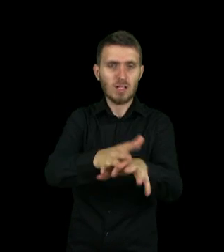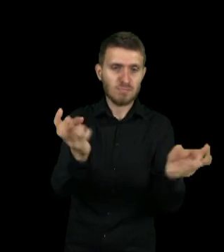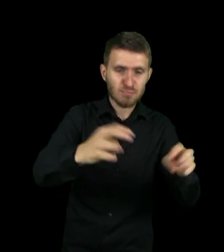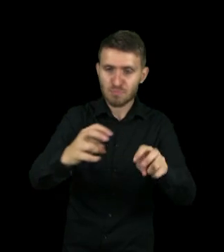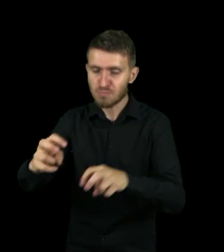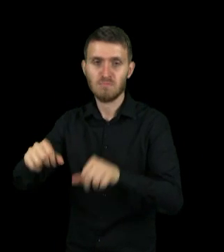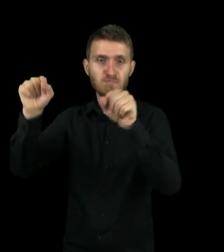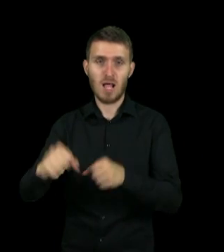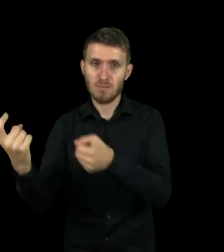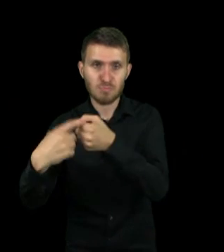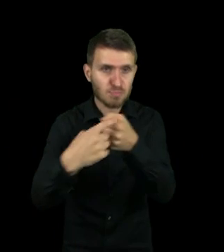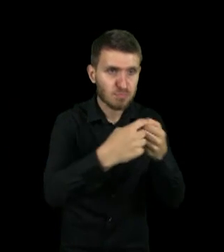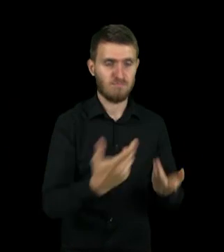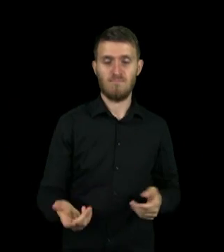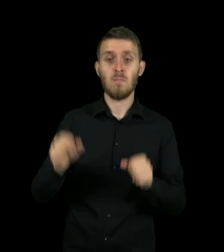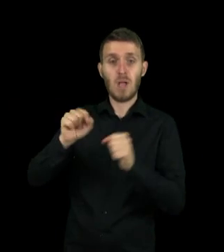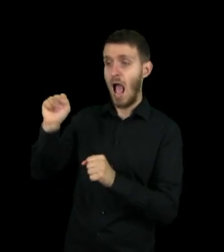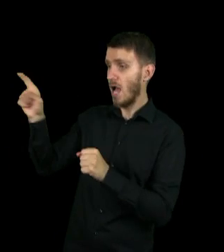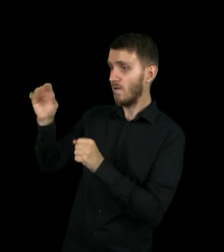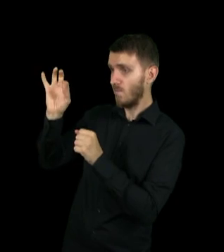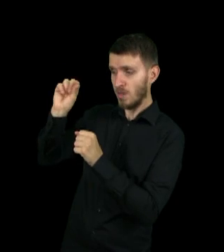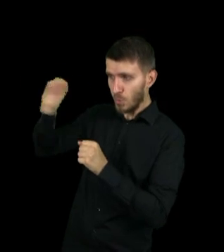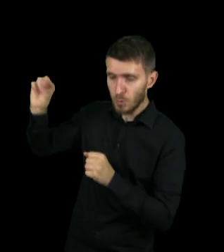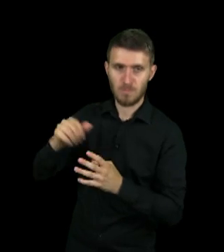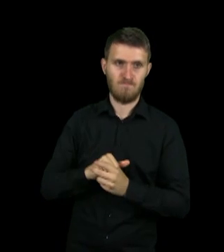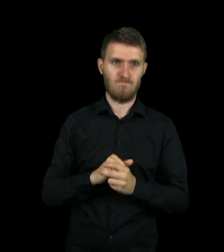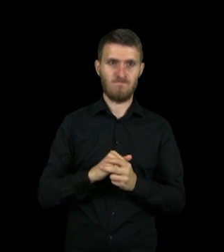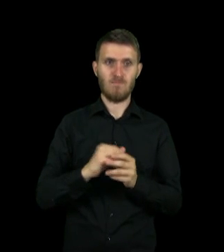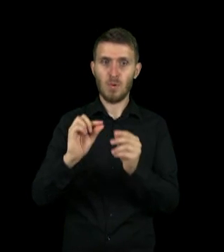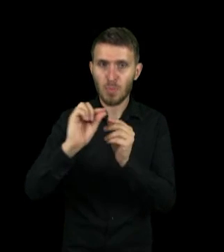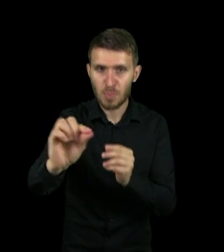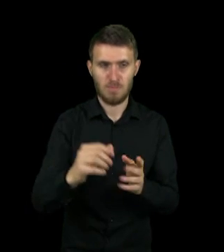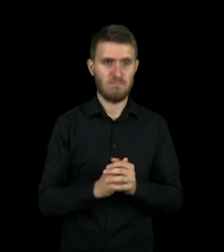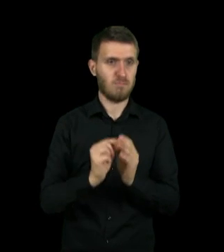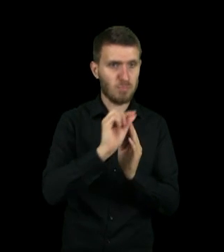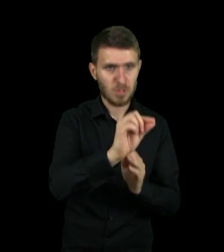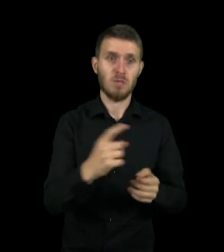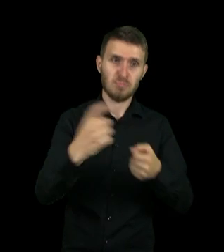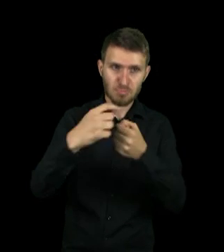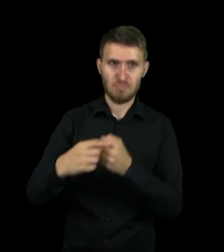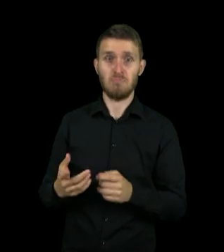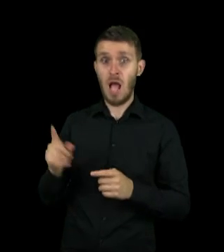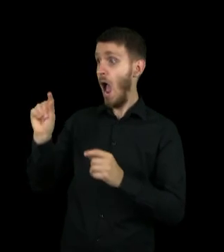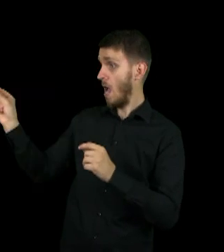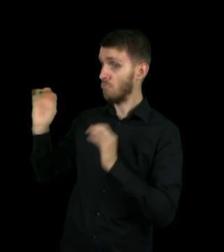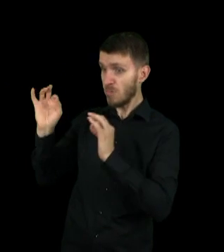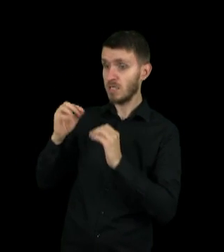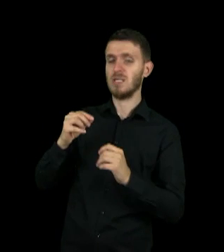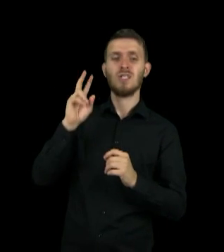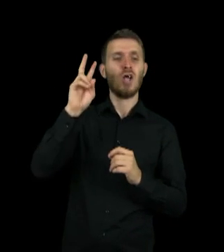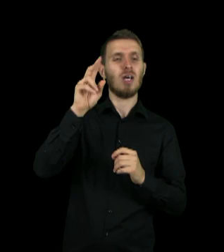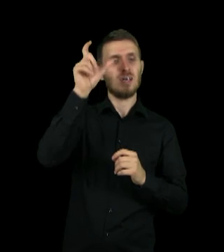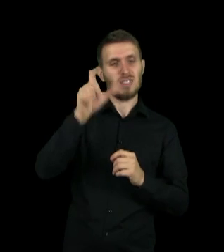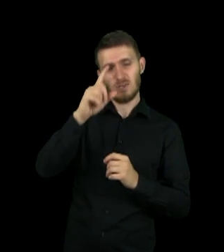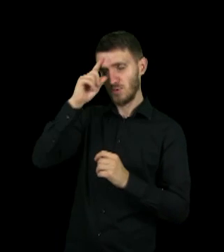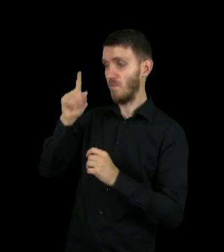dyskontowej detalisty niezwiązanej ze stopą procentową obowiązującą na szerokim rynku i przedłużają kredyt mnie